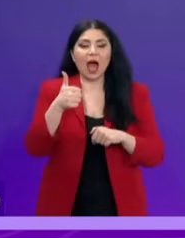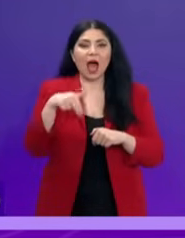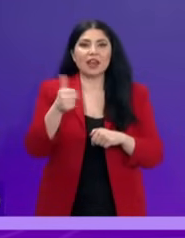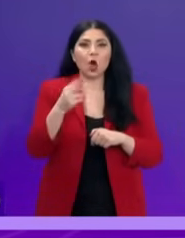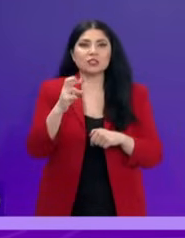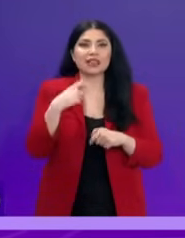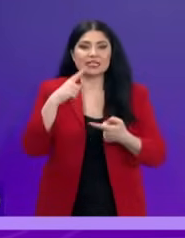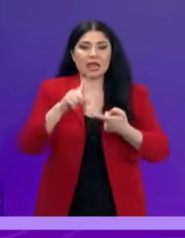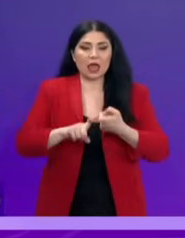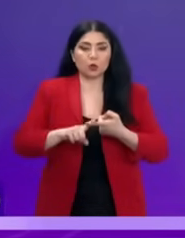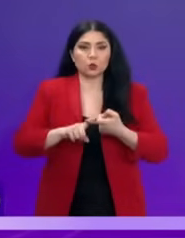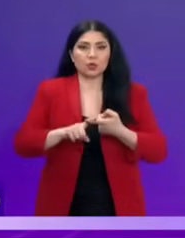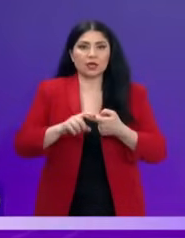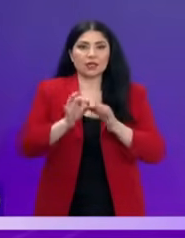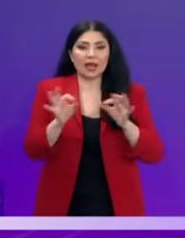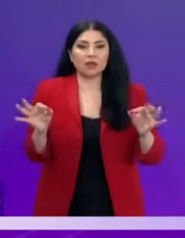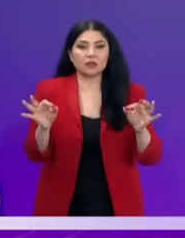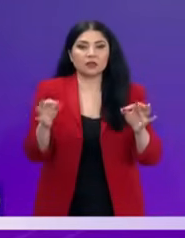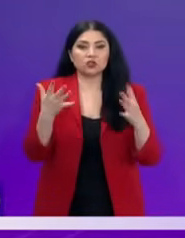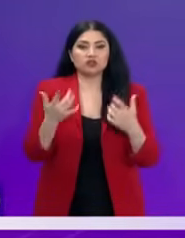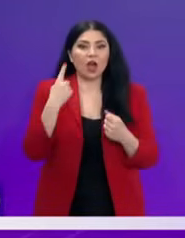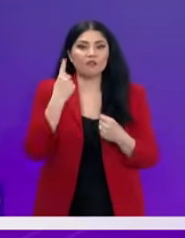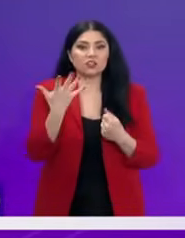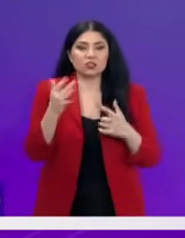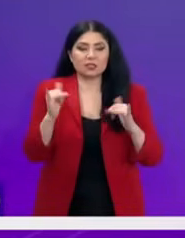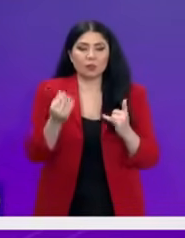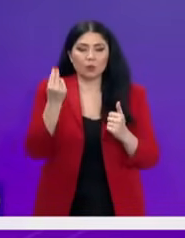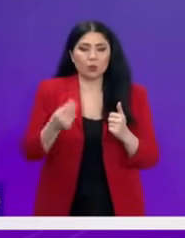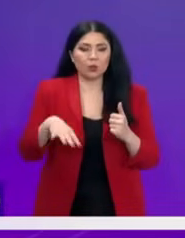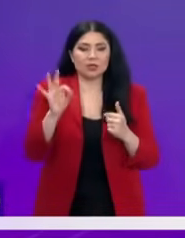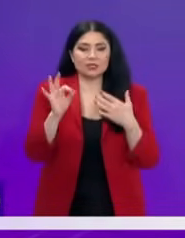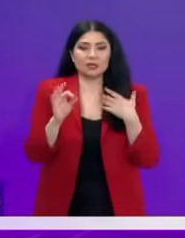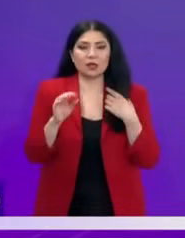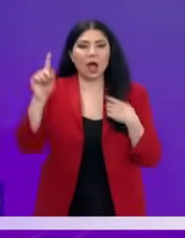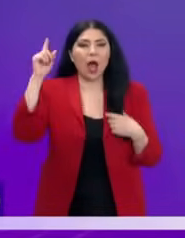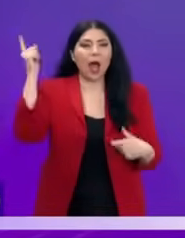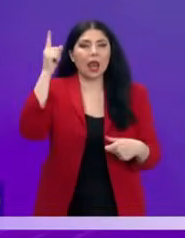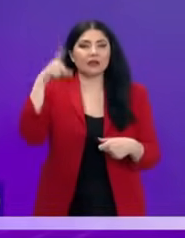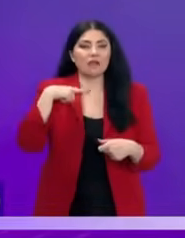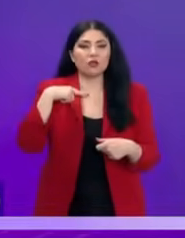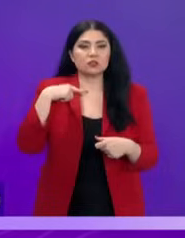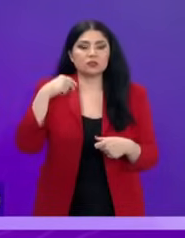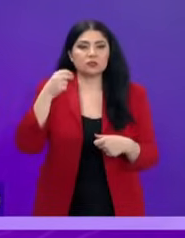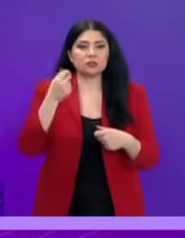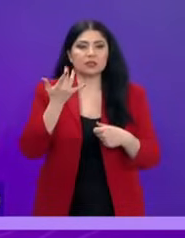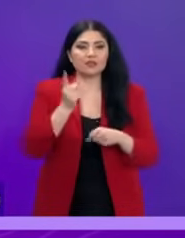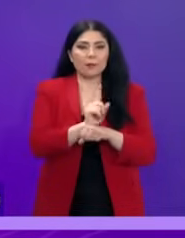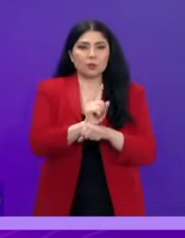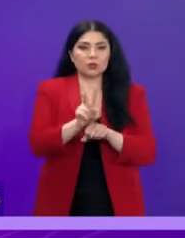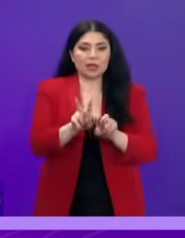Tana, te ascultăm. Ce ai aflat? Ce se întâmplă? Bun găsit. Alerta a fost dată cu minute în